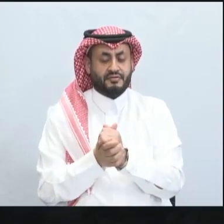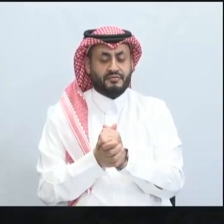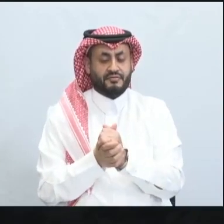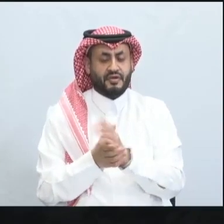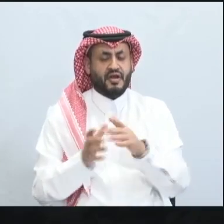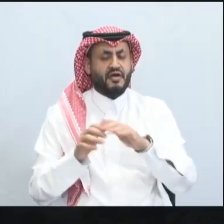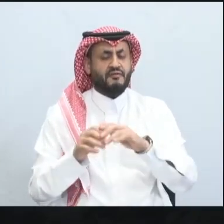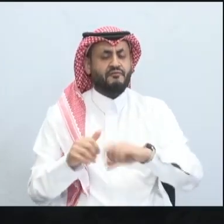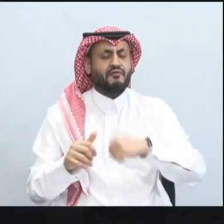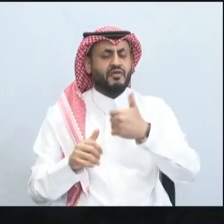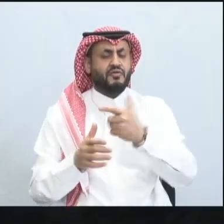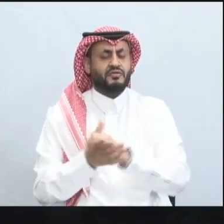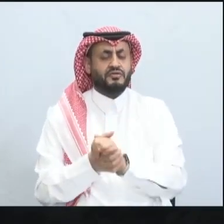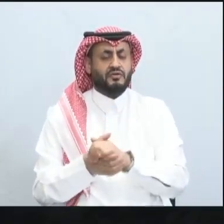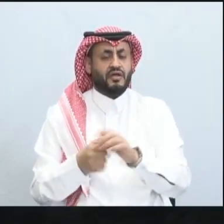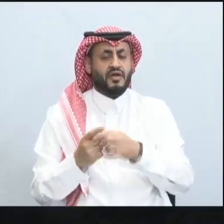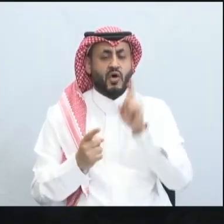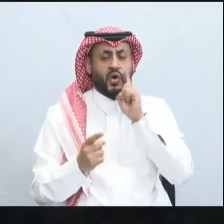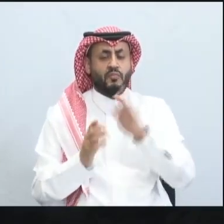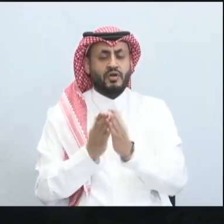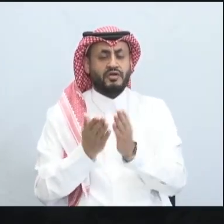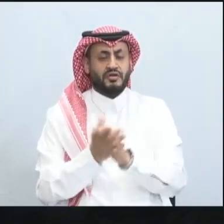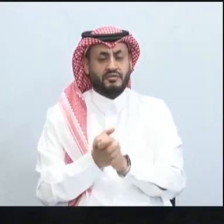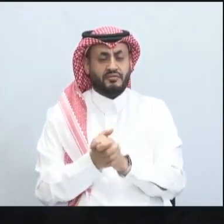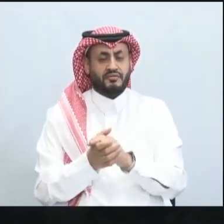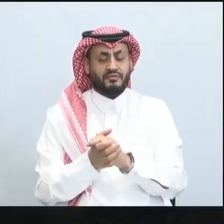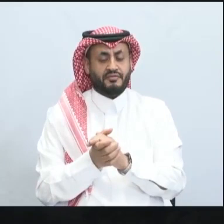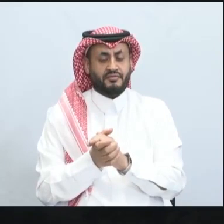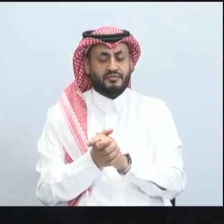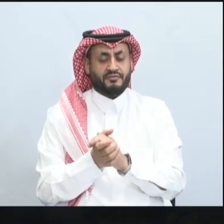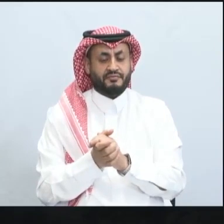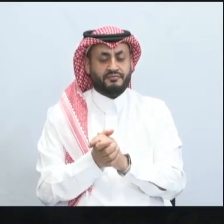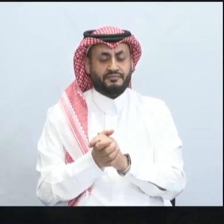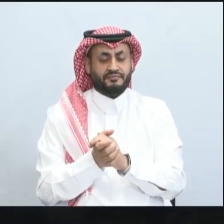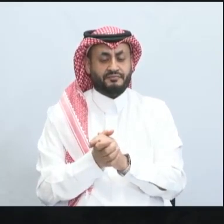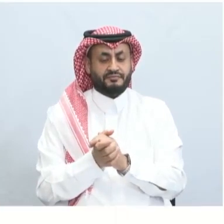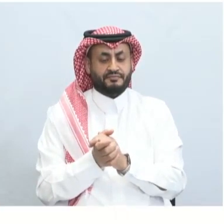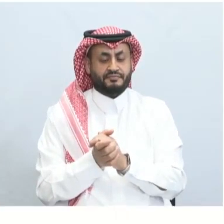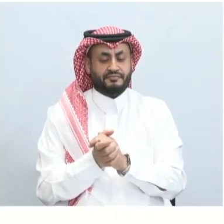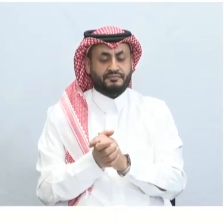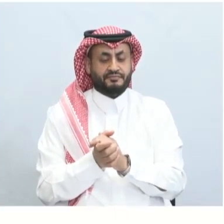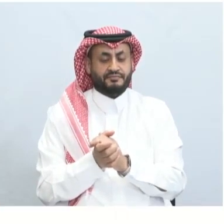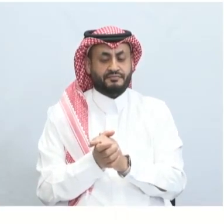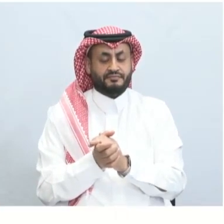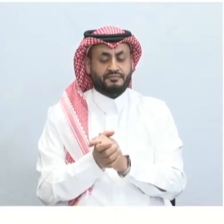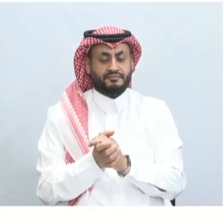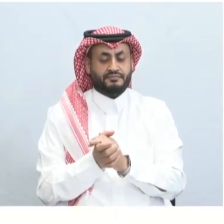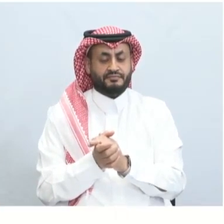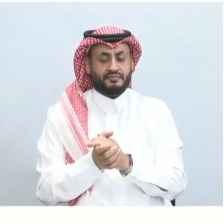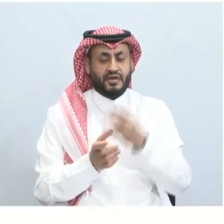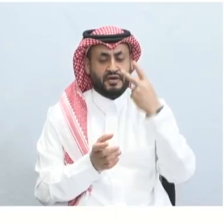ينبغي للمسلم ان يتفقه ويعلم ويتعلم هذه الصوره هنا